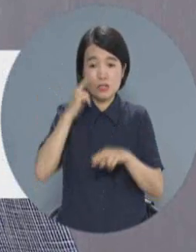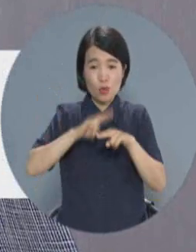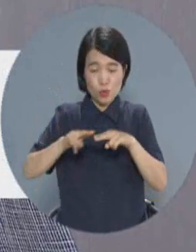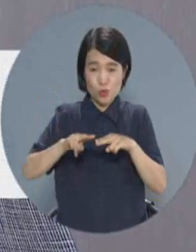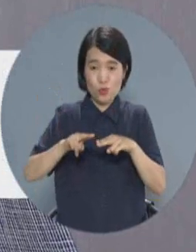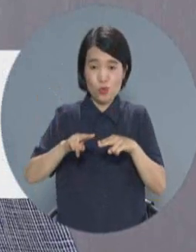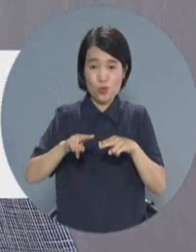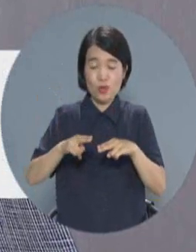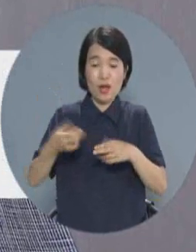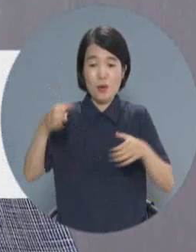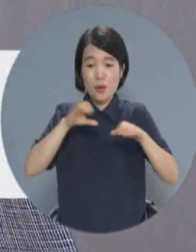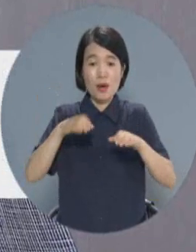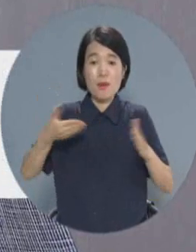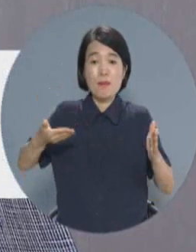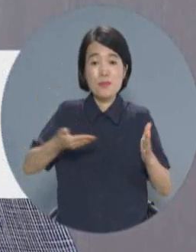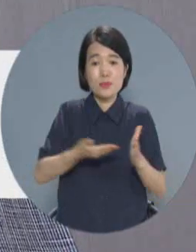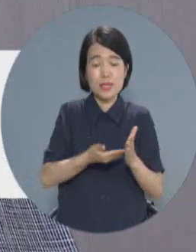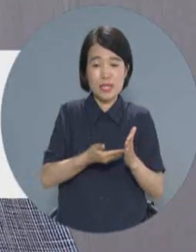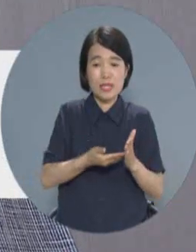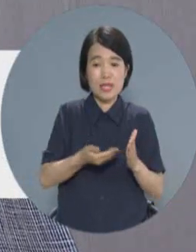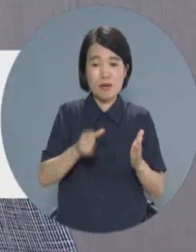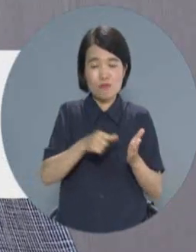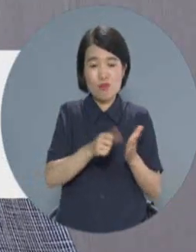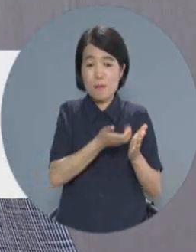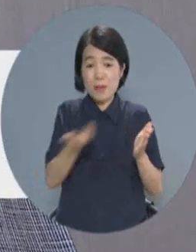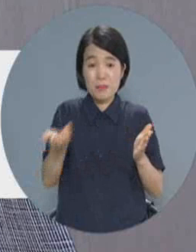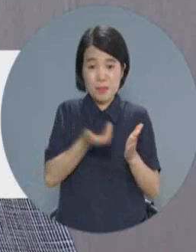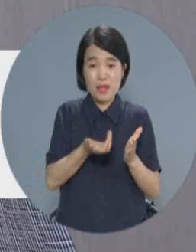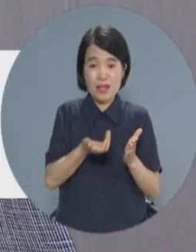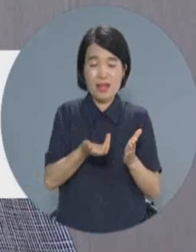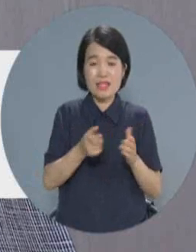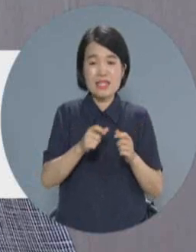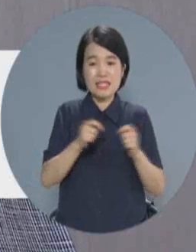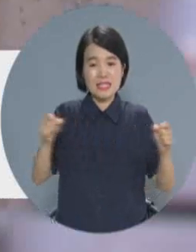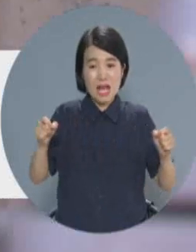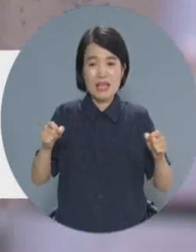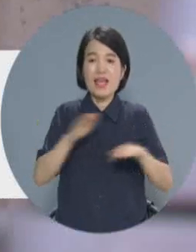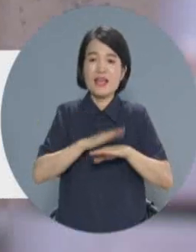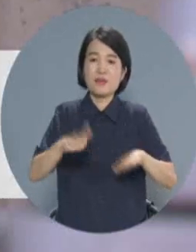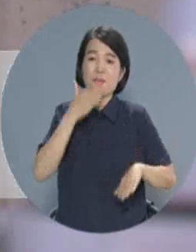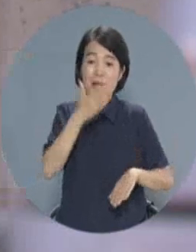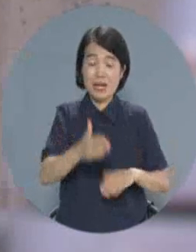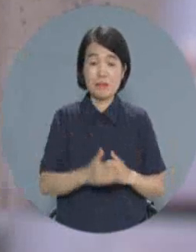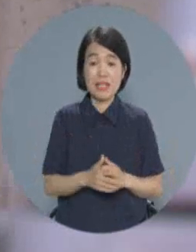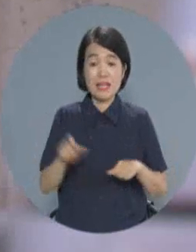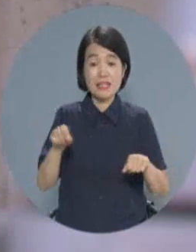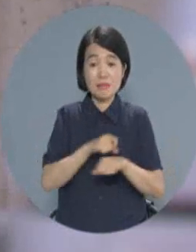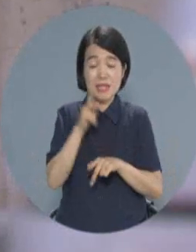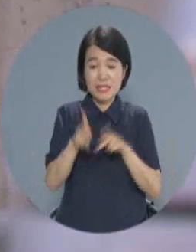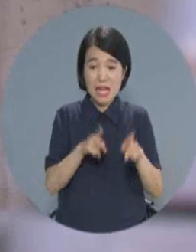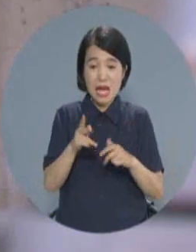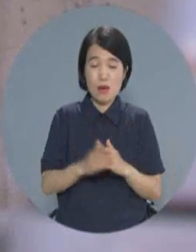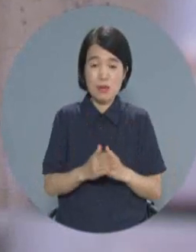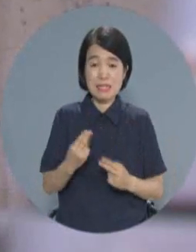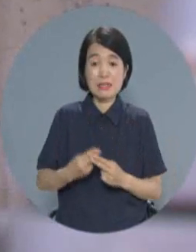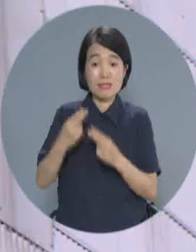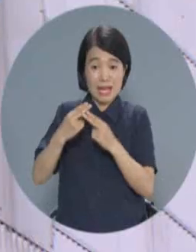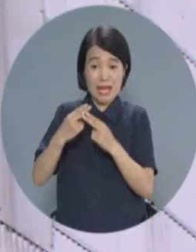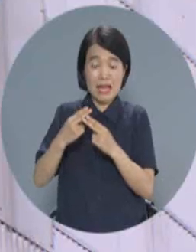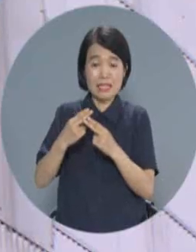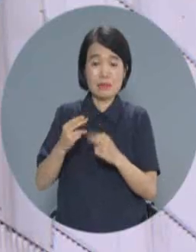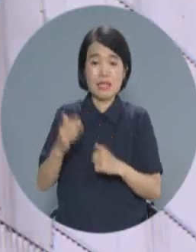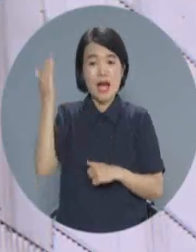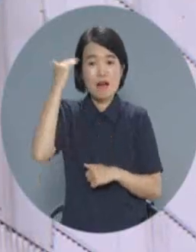석유화학 부두에 지금 채선율이 있는데 그거 해소에는 도움이 될 거라고 생각합니다. 특히 이번 사업은 석유화학 저장